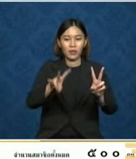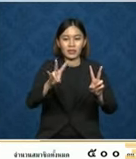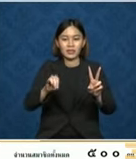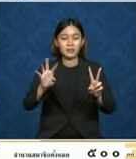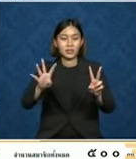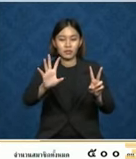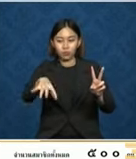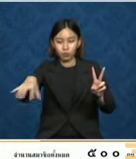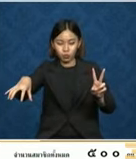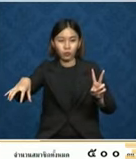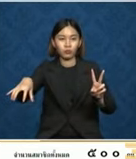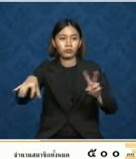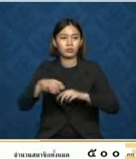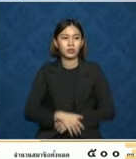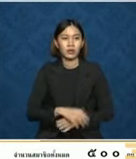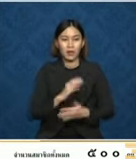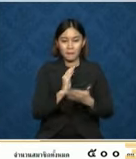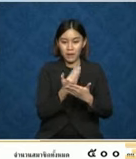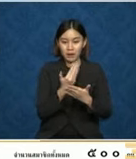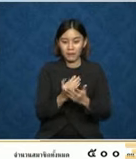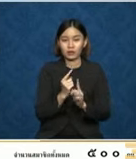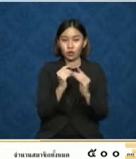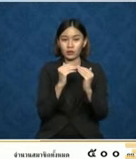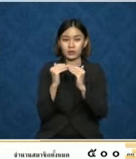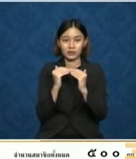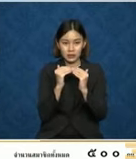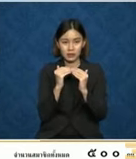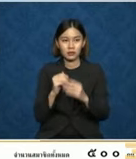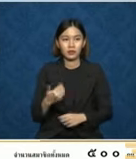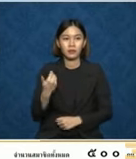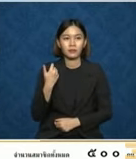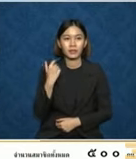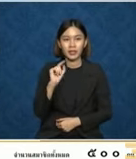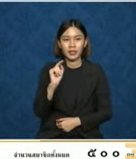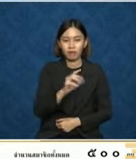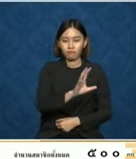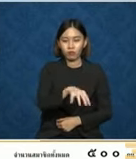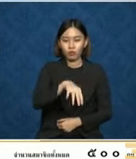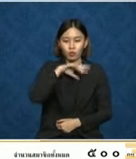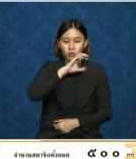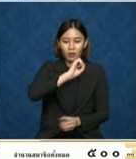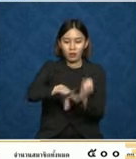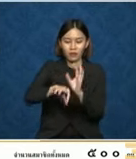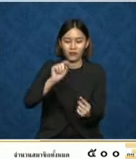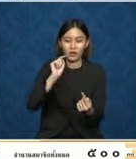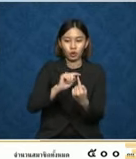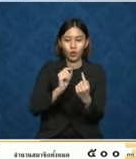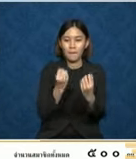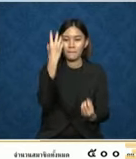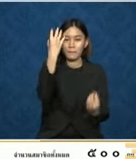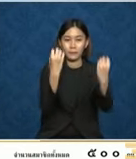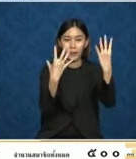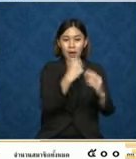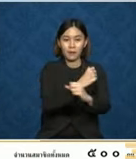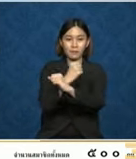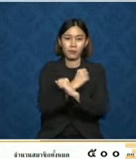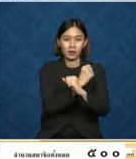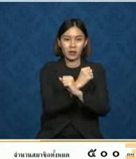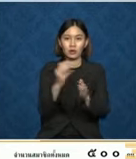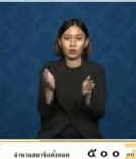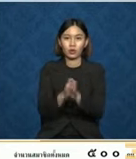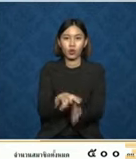แห่งนั้นโดยถ้าแบ่งตามกรรมสิทธิ์จะพบครับว่ามีสถานที่กำจัดขยะที่อยู่ในเขตป่าหรือป่าสงวนรว